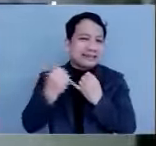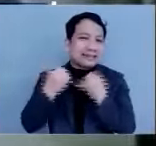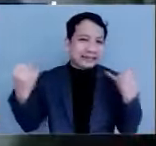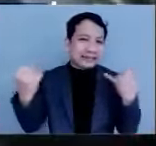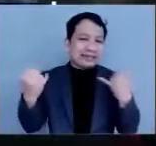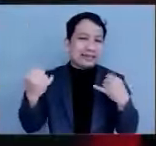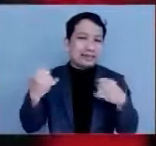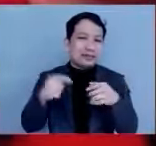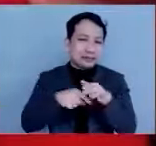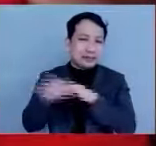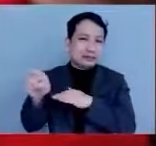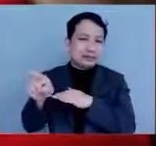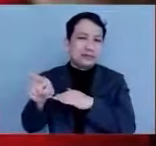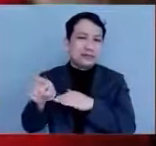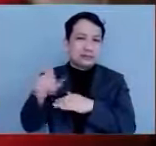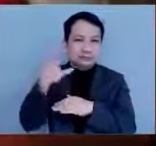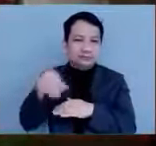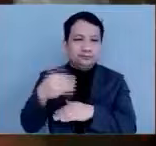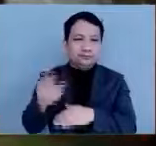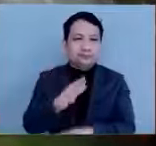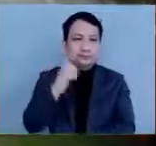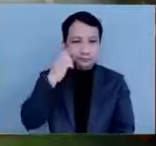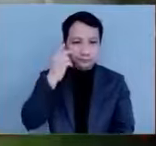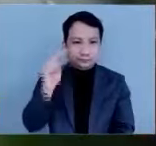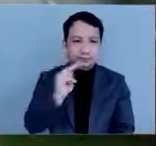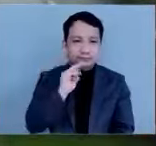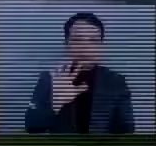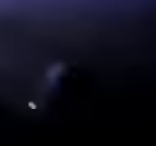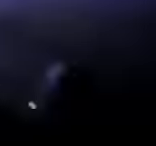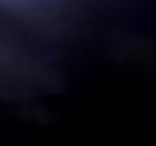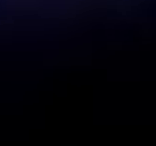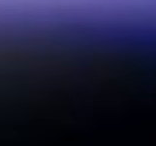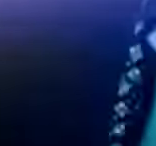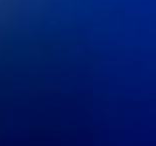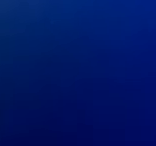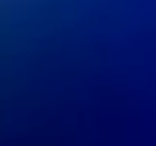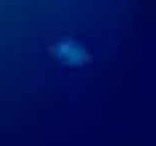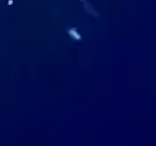suspect. Nagbabalita mula sa frontline, Gerard De La Peña, News 5.